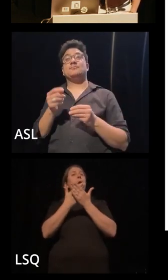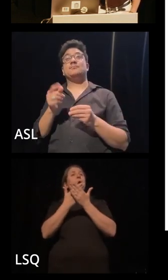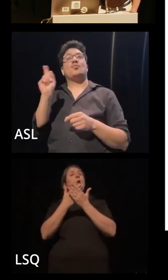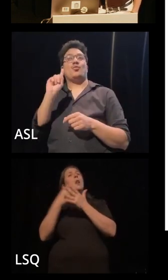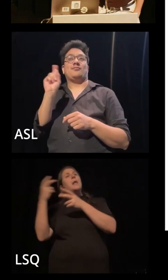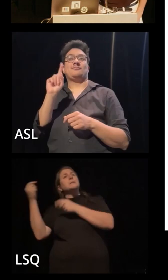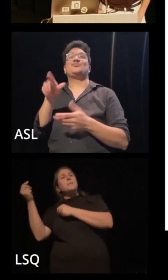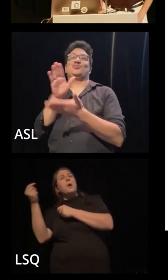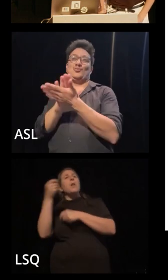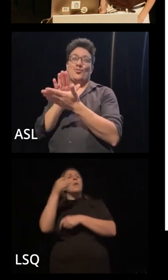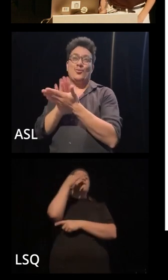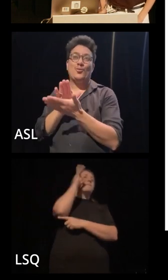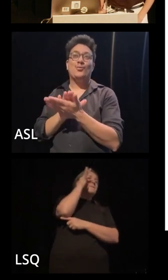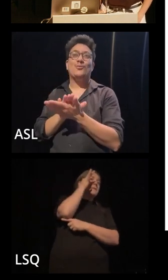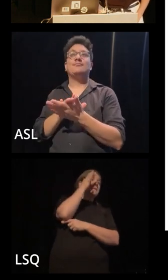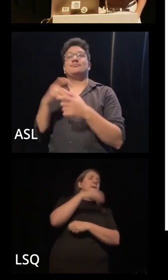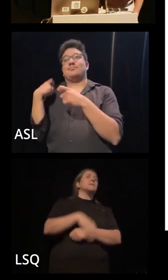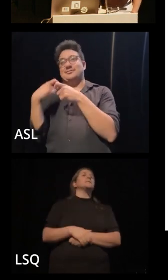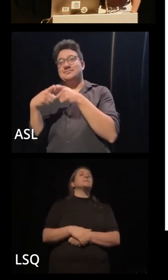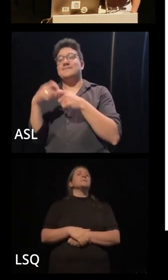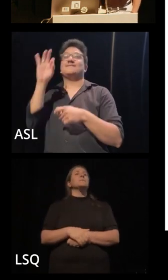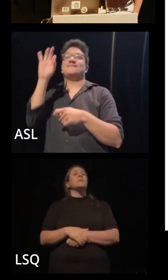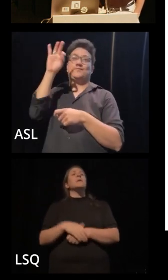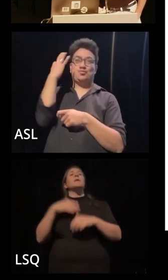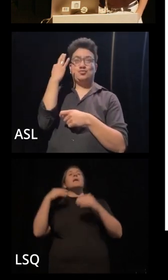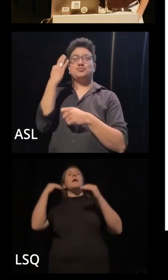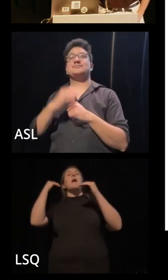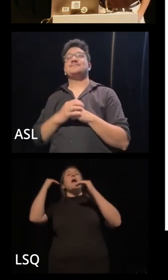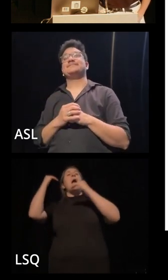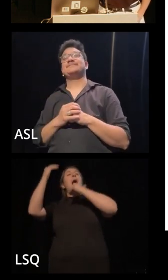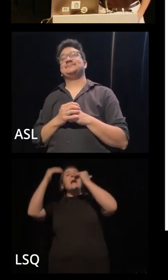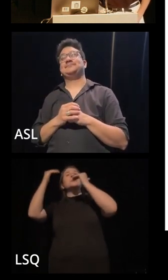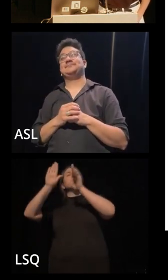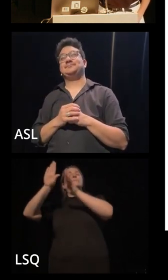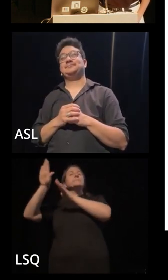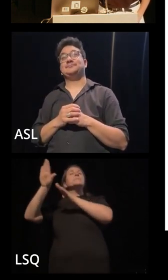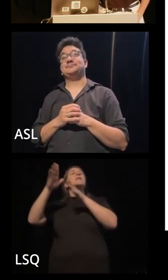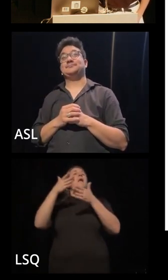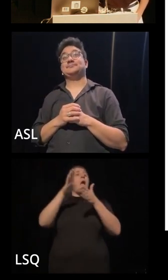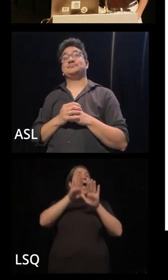Contrairement aux adultes, les enfants ne connaissent